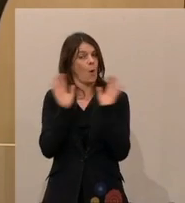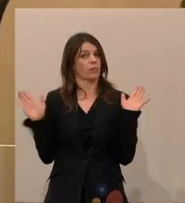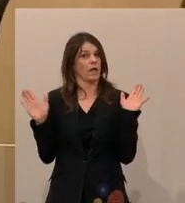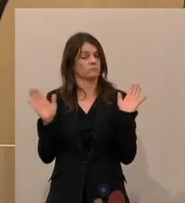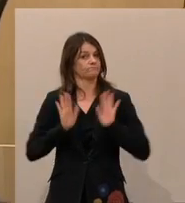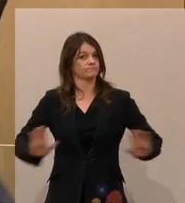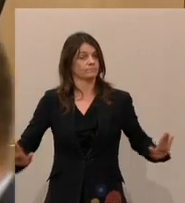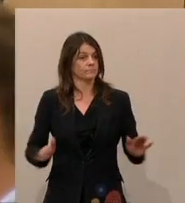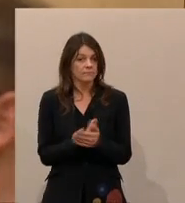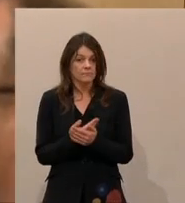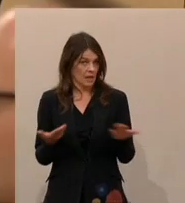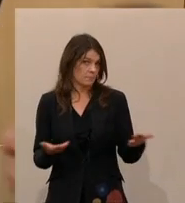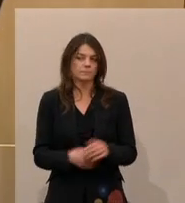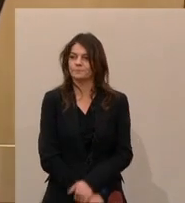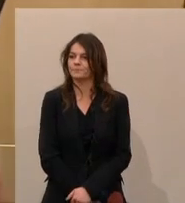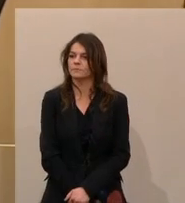Pilz.